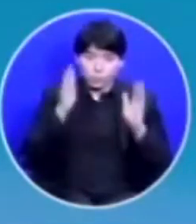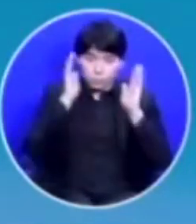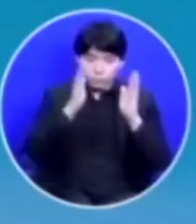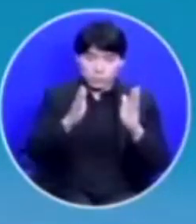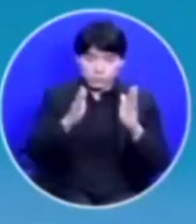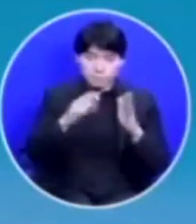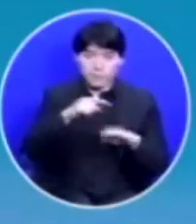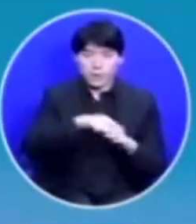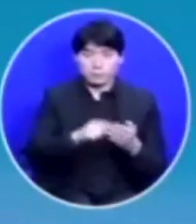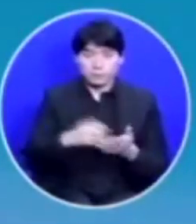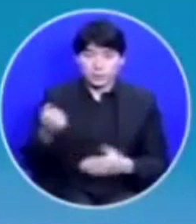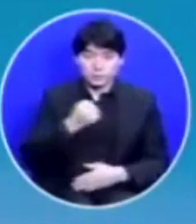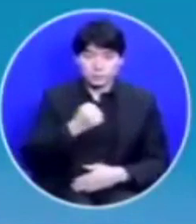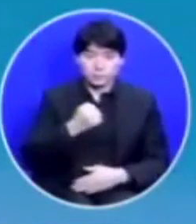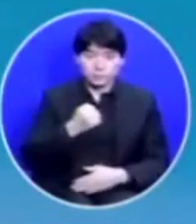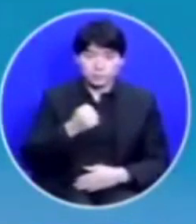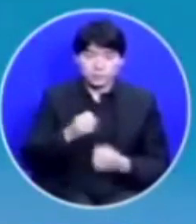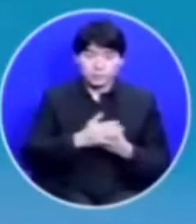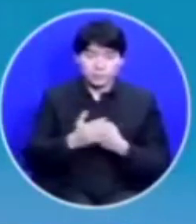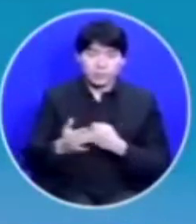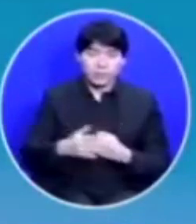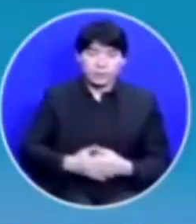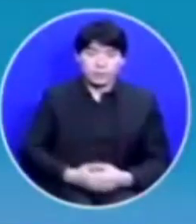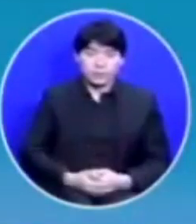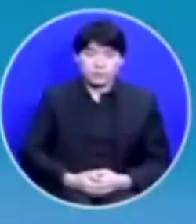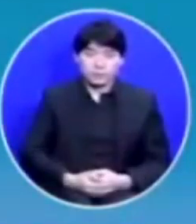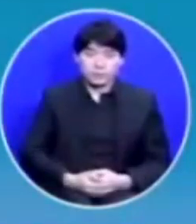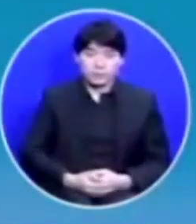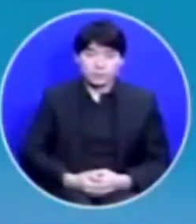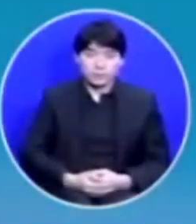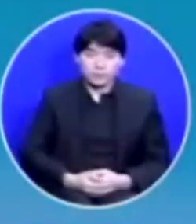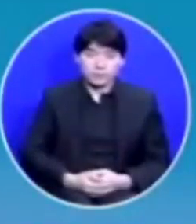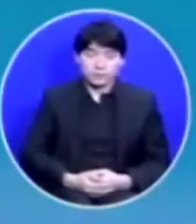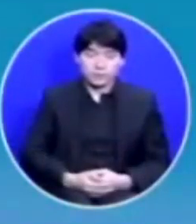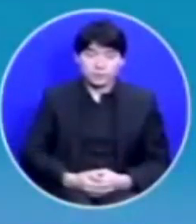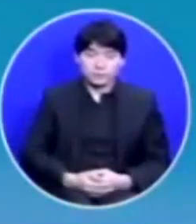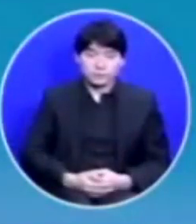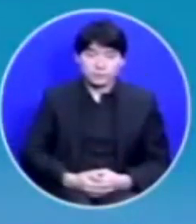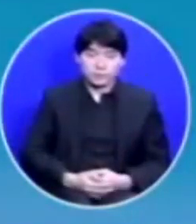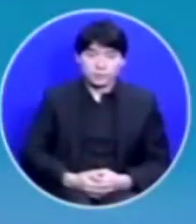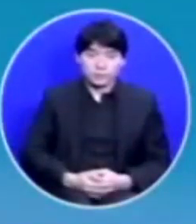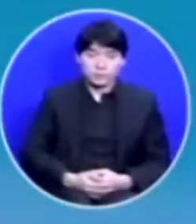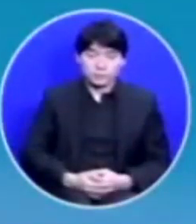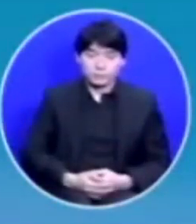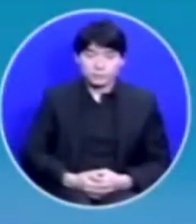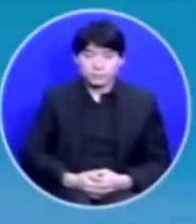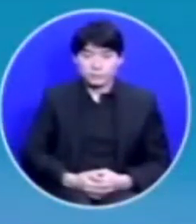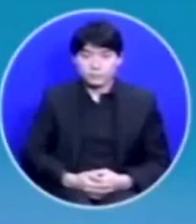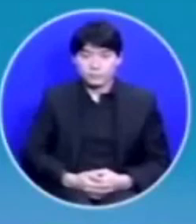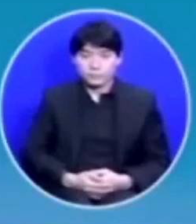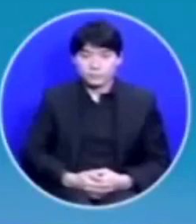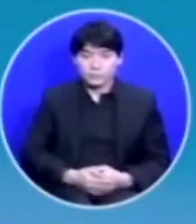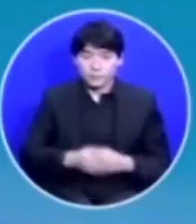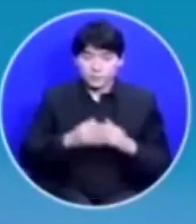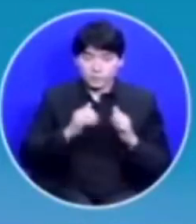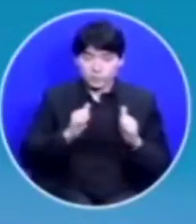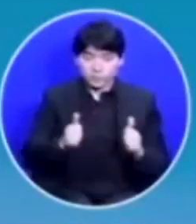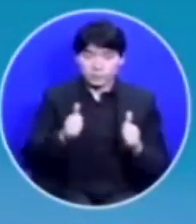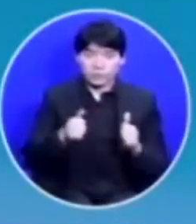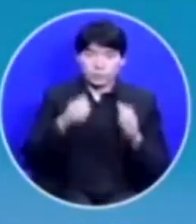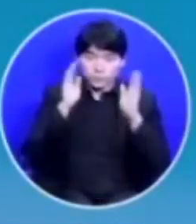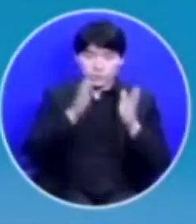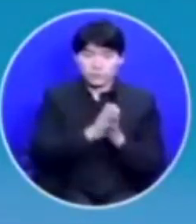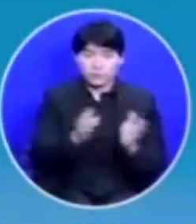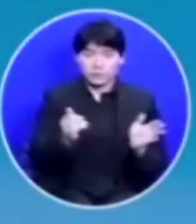마음을 딱 잡으니까 자기 스스로 이렇게 잡아서 하는 것을 좋아하는 애들은 그렇게 해줘야 말에게 내가